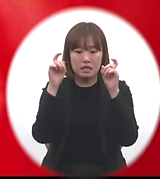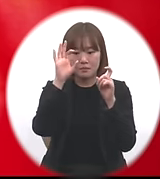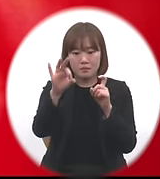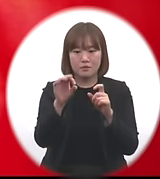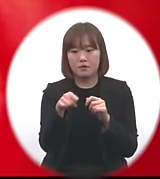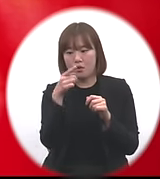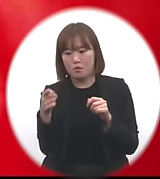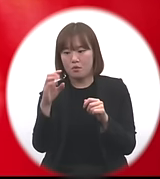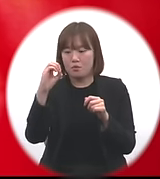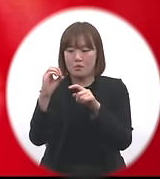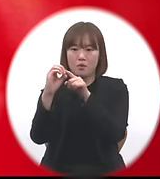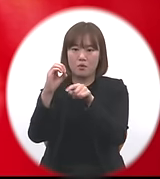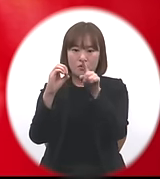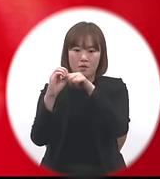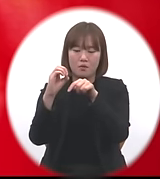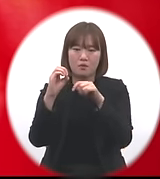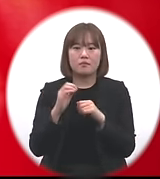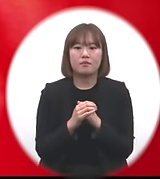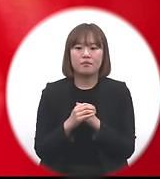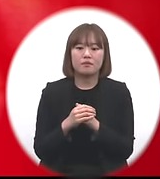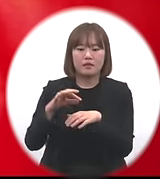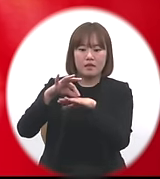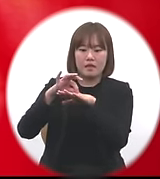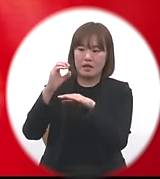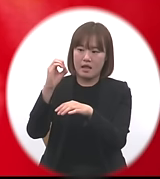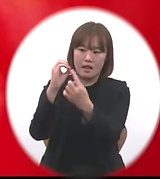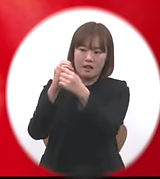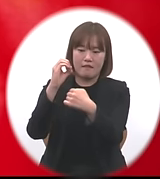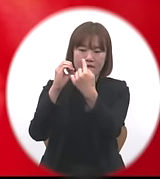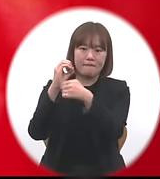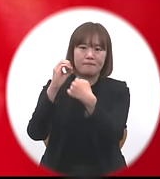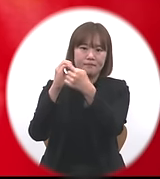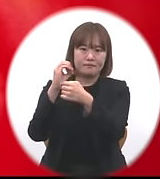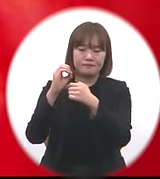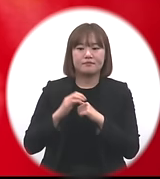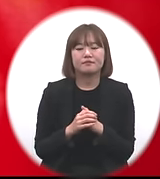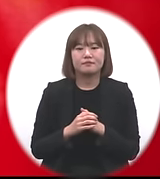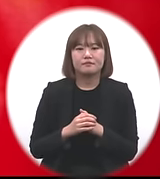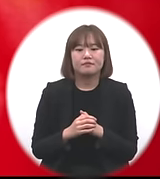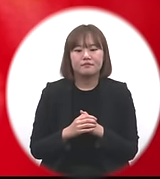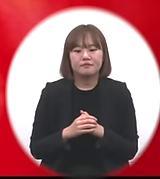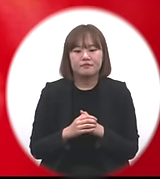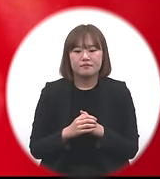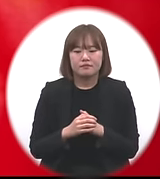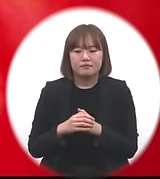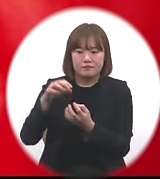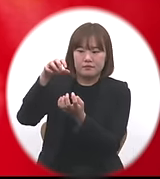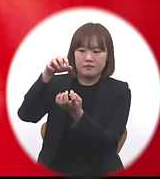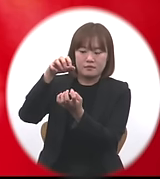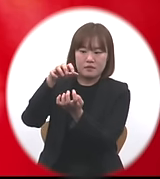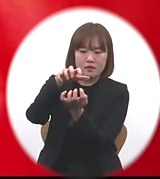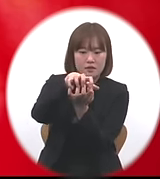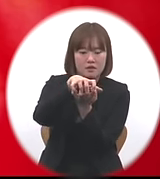그리고 동그라미가 조금 옆으로 갔습니다만, 예, 가운데 보이는 살이 있습니다. 땡겨지는 살, 그죠? 그 땡겨지는 살 부분이 하얗죠. 저